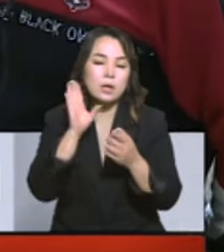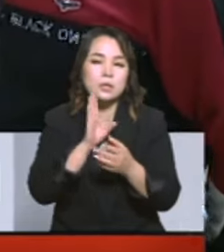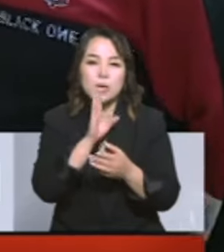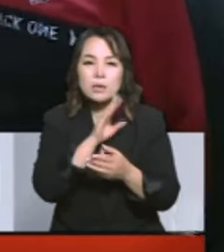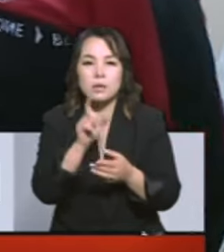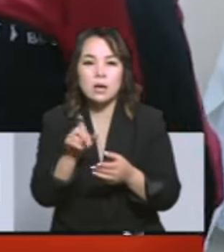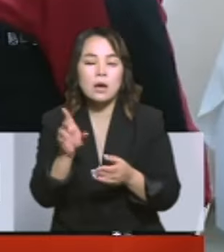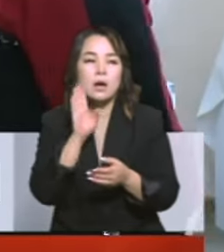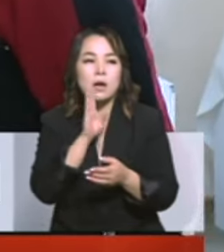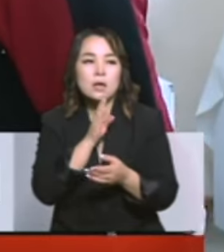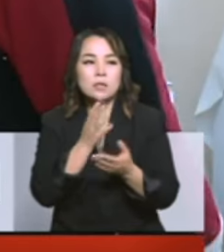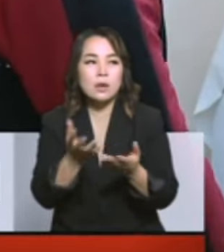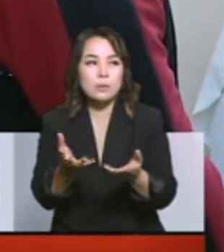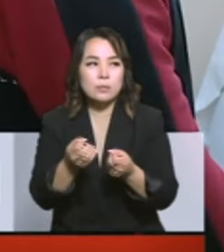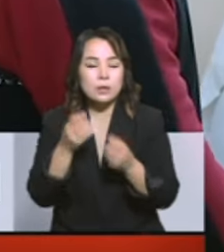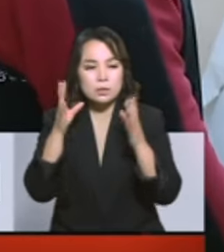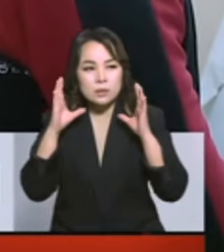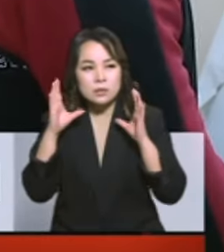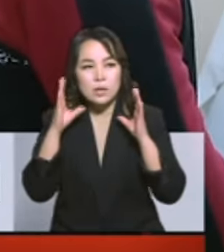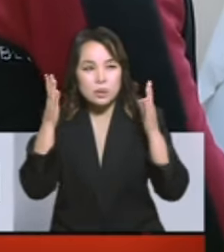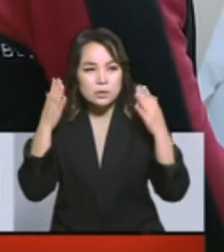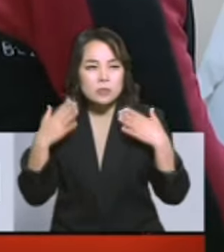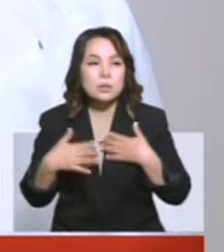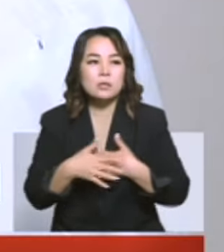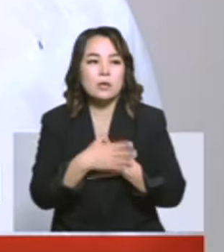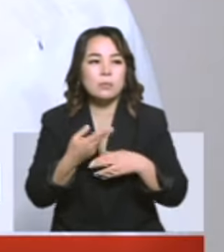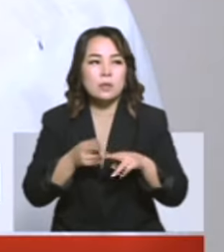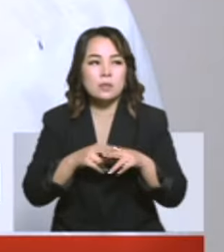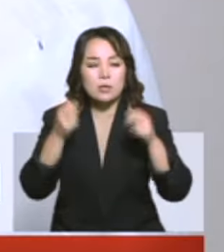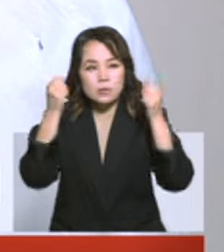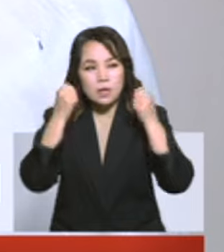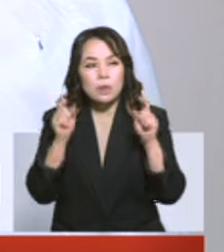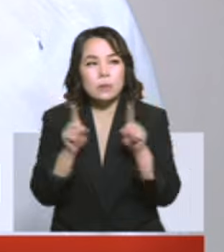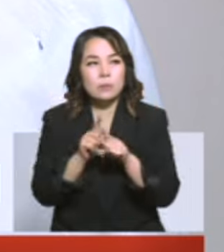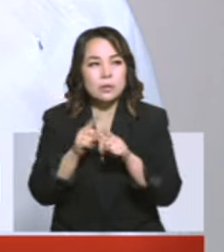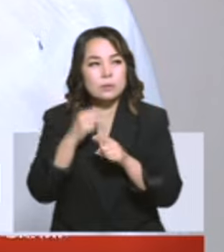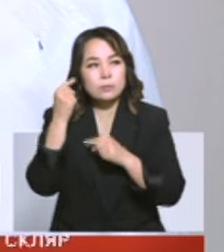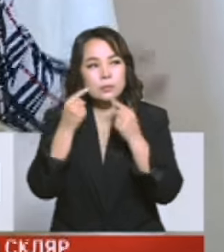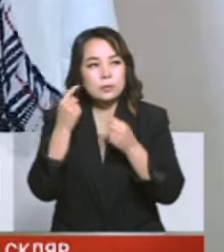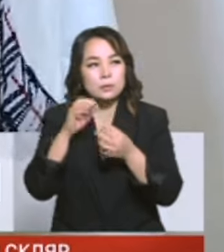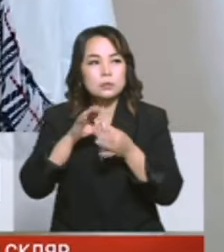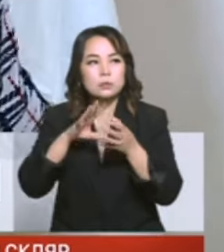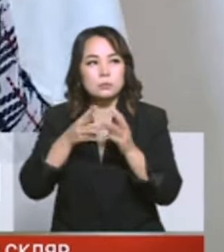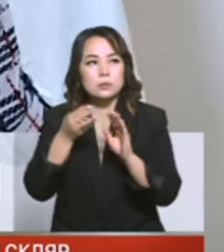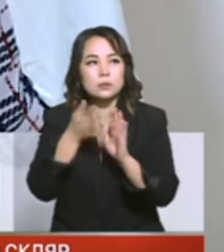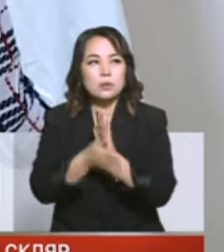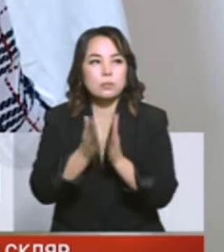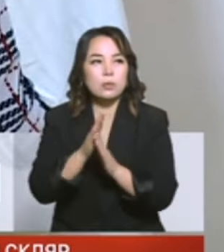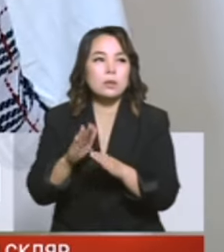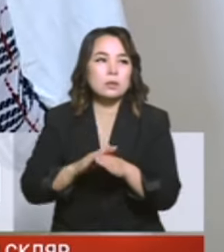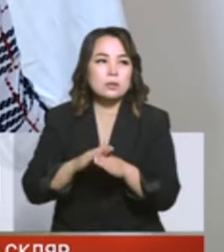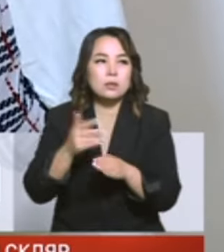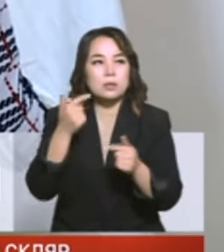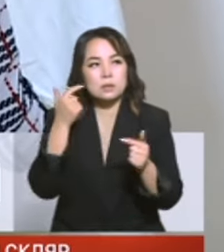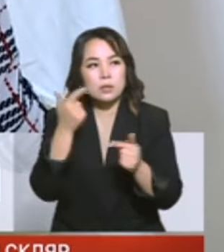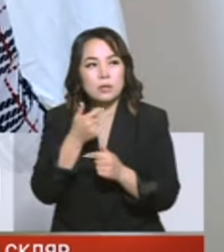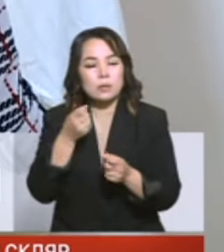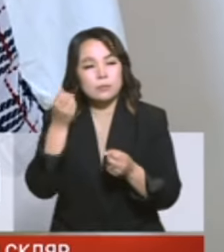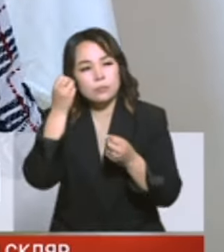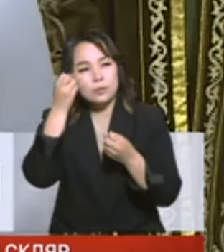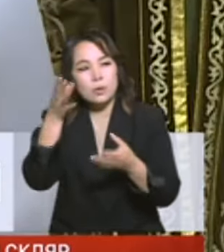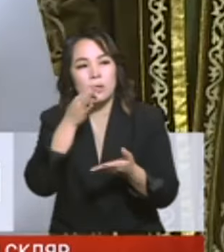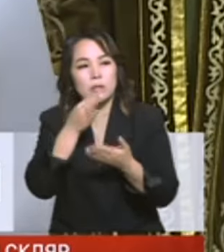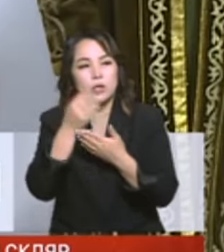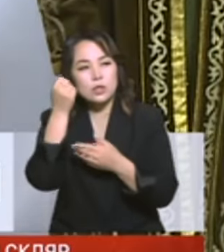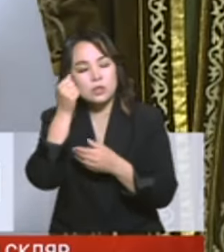әйелдер ана мәртебесін алғаннан кейін киген. Кәдімгі бас кейін болғанымен, оның мәні мен мағынасы терең, бұл тектілік пен даналықтың символы дейді